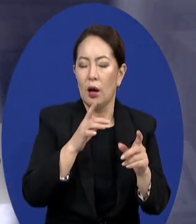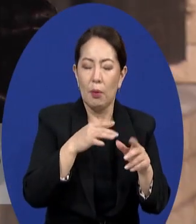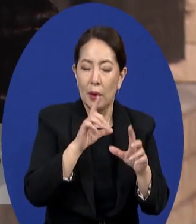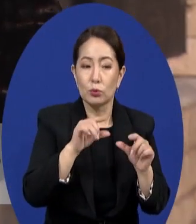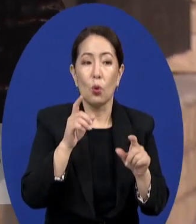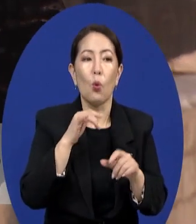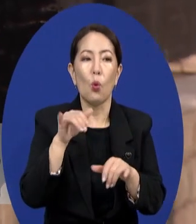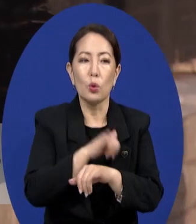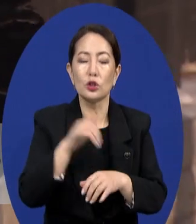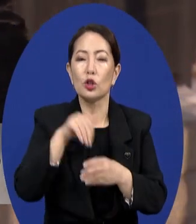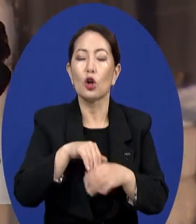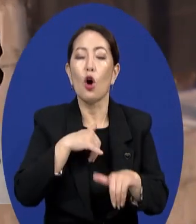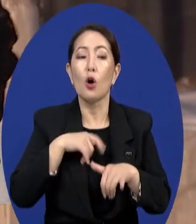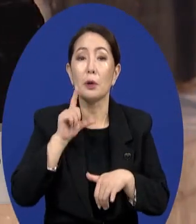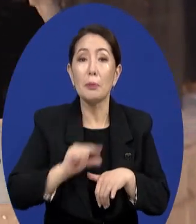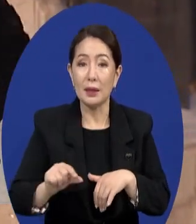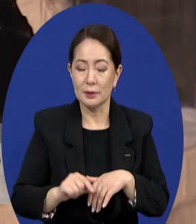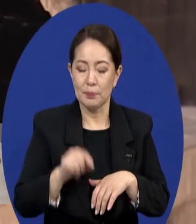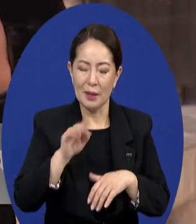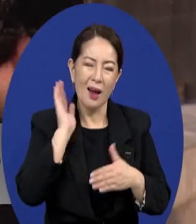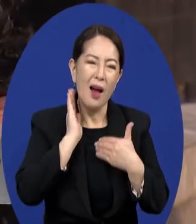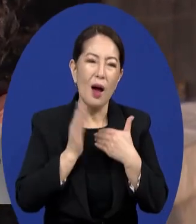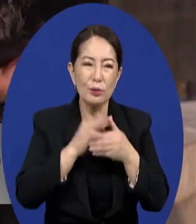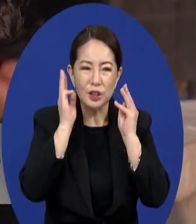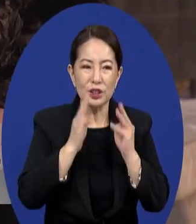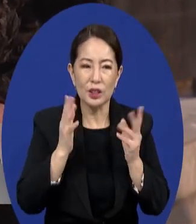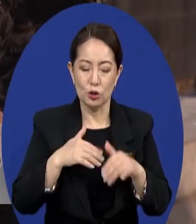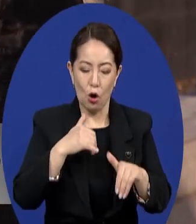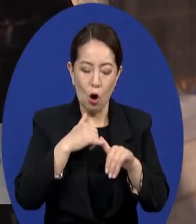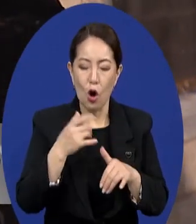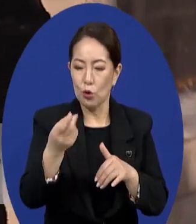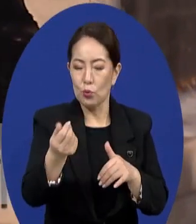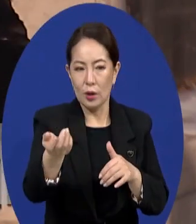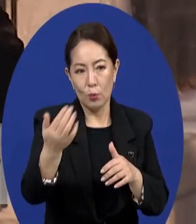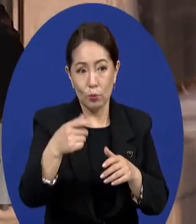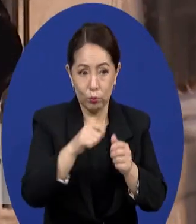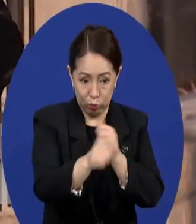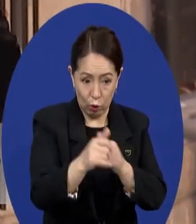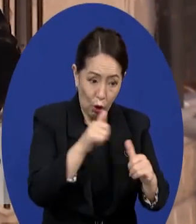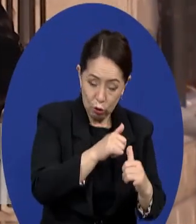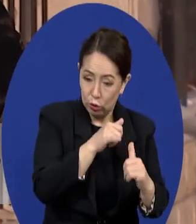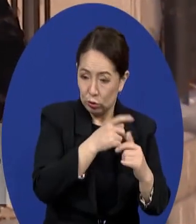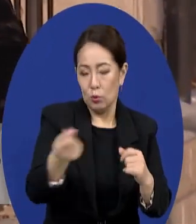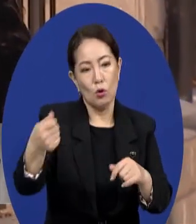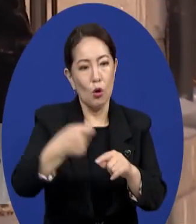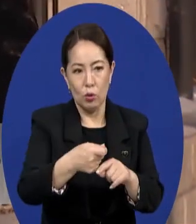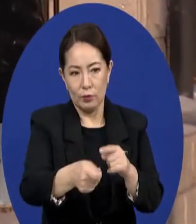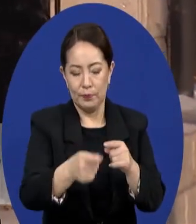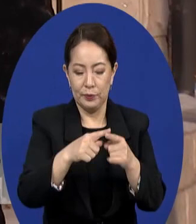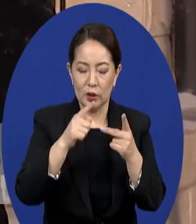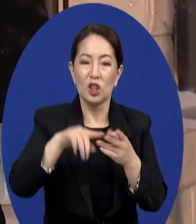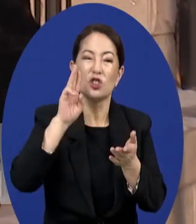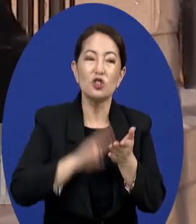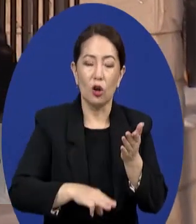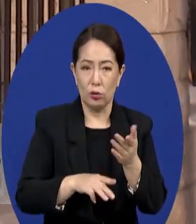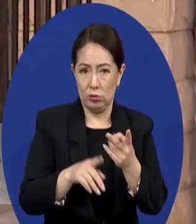хэллээ. За манай улсад авилгын хэргийг шийтгэхдээ гол төлөв хохирол барагдуулах, за нөхөн төлүүлэх, торгох ялыг түлхүү хэрэглэх нь